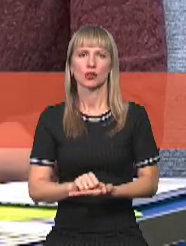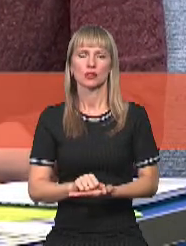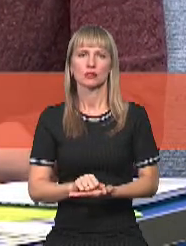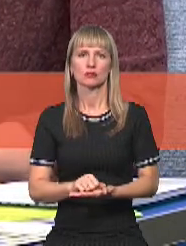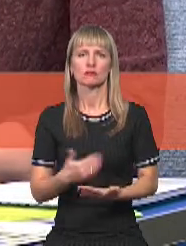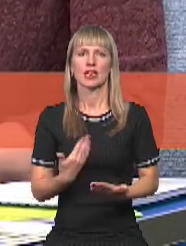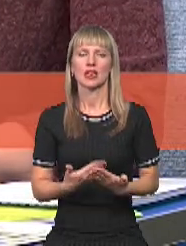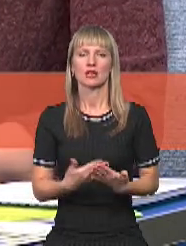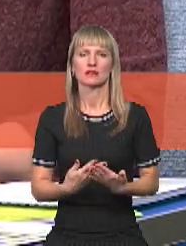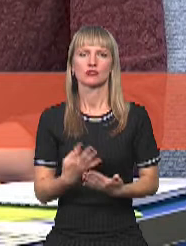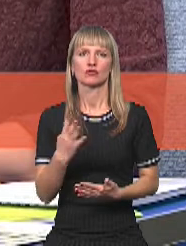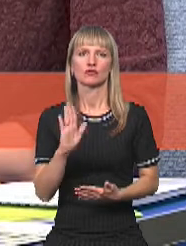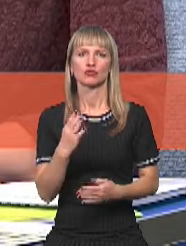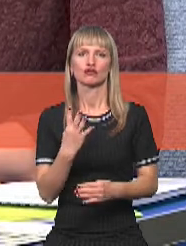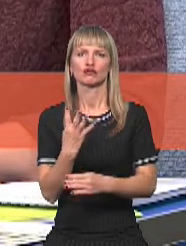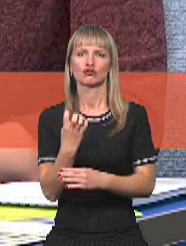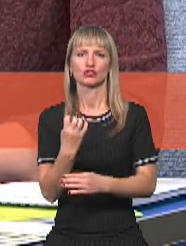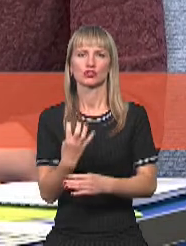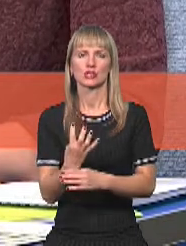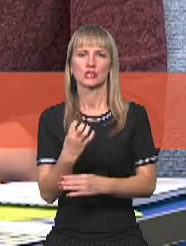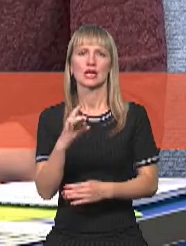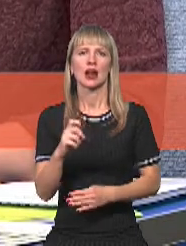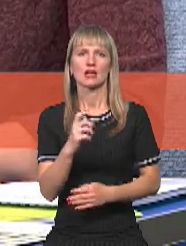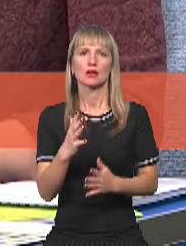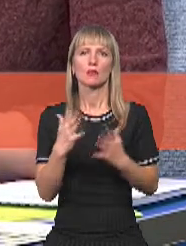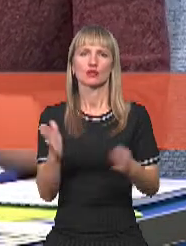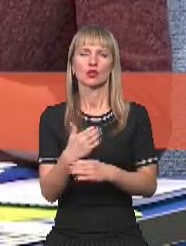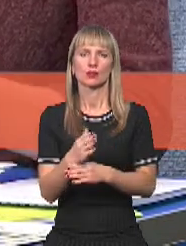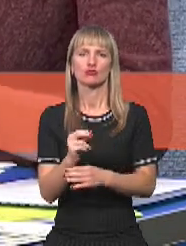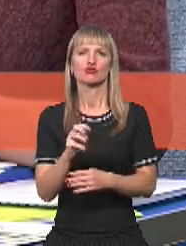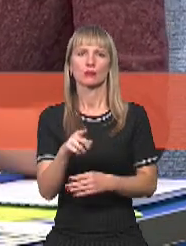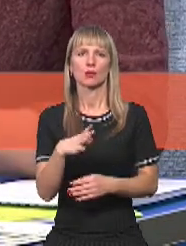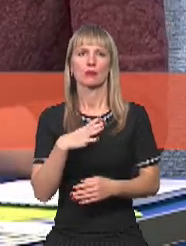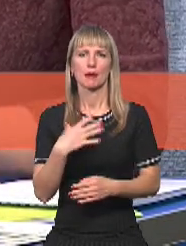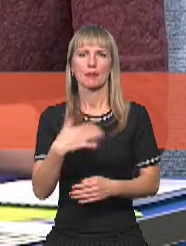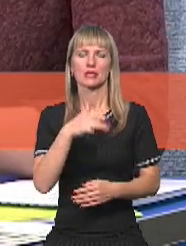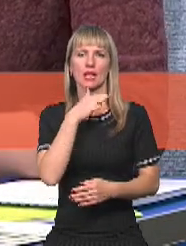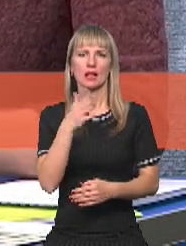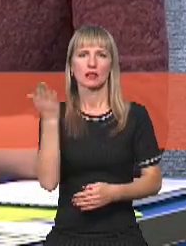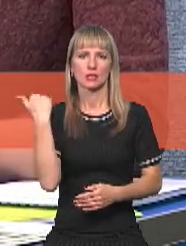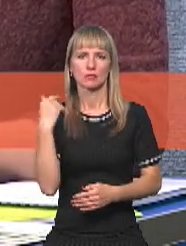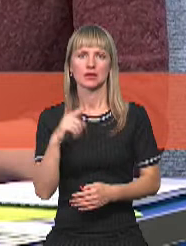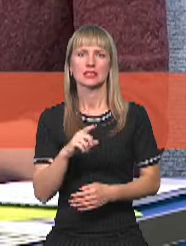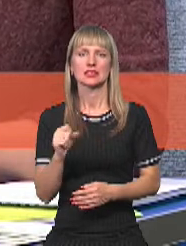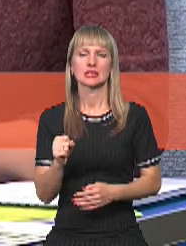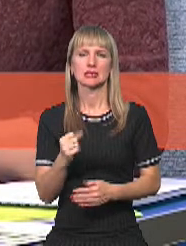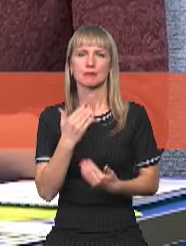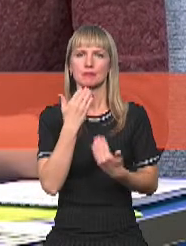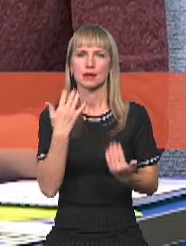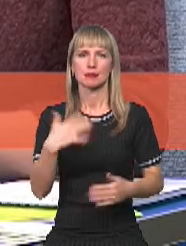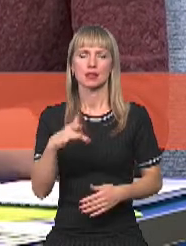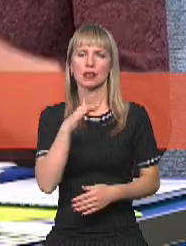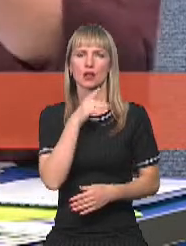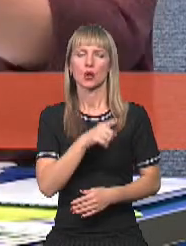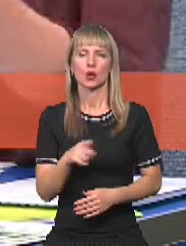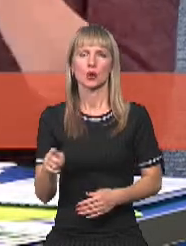уничтожилось где-то в 400 раз больше рыбы, чем ее существовало 50 лет тому назад. За останні 50 років?